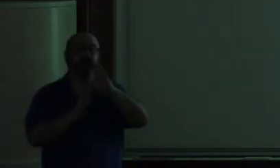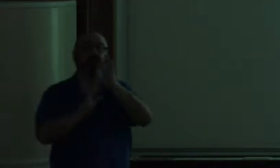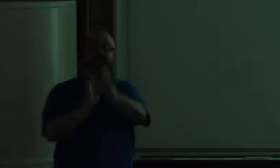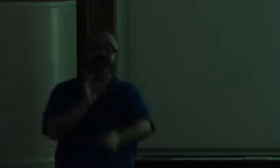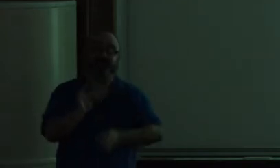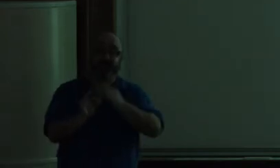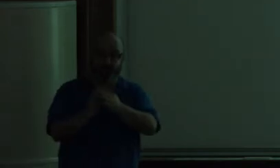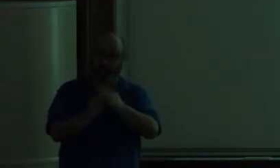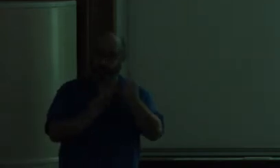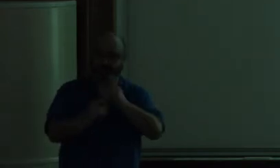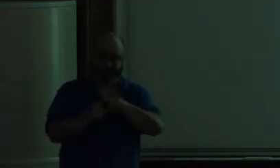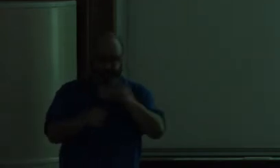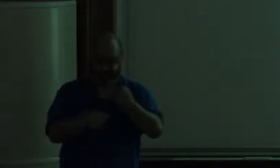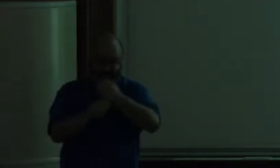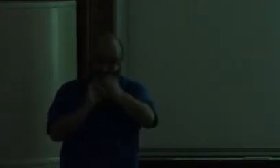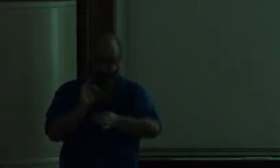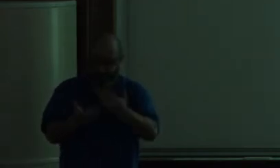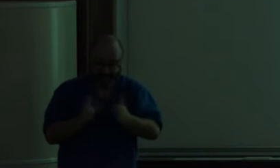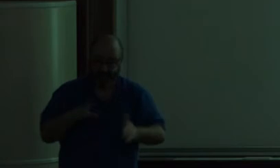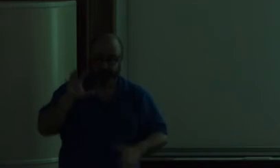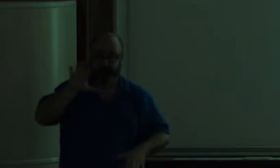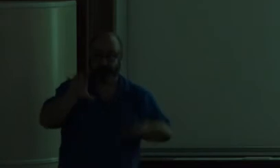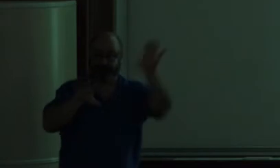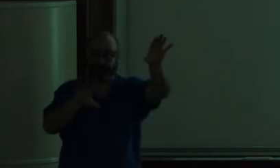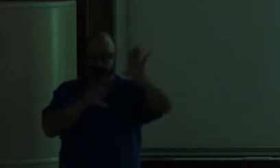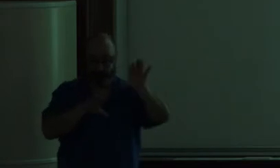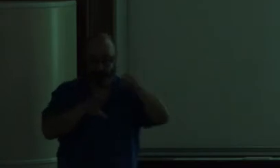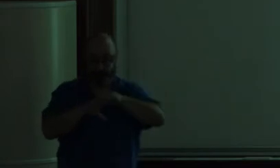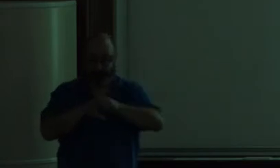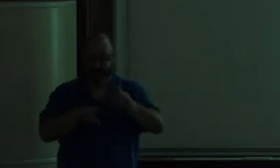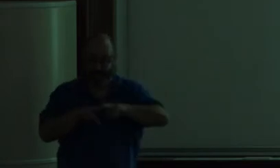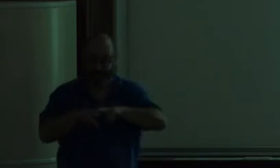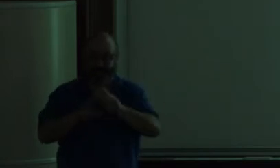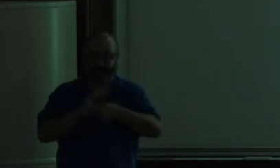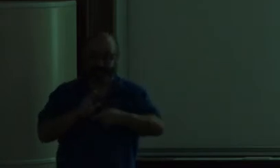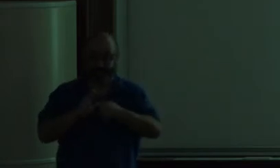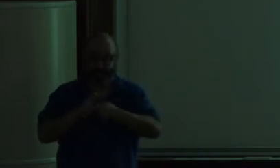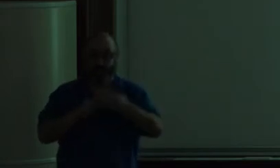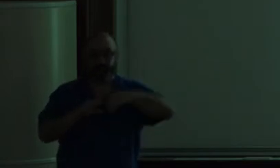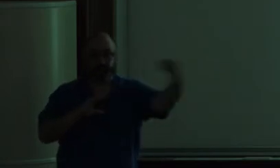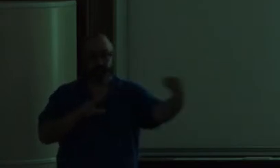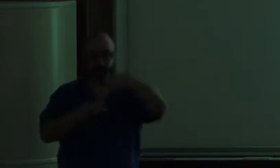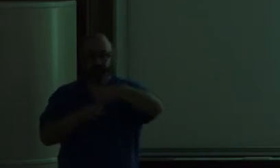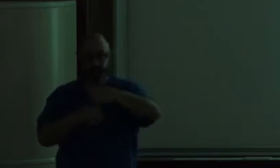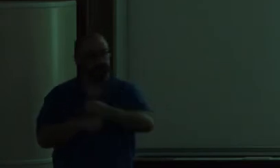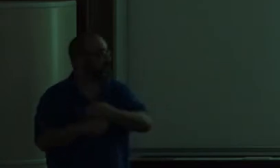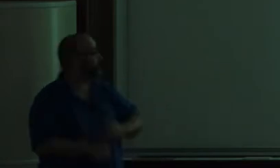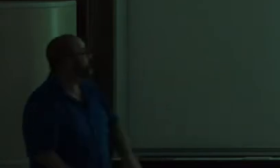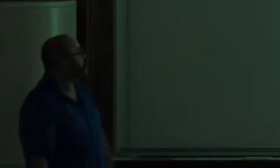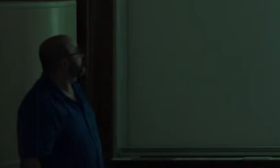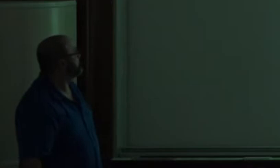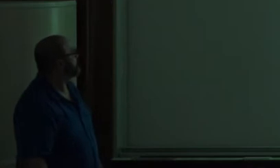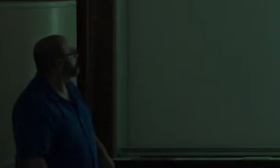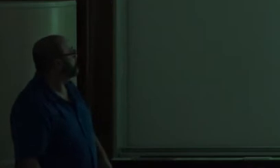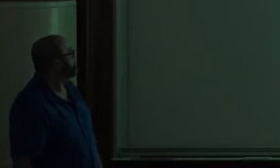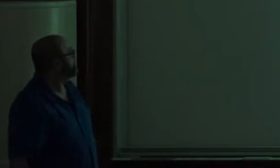à chaque fois que vous faites une simple boucle, vous avez un iter qui fabrique un nouvel objet qui s'appelle l'itérateur. Et cet itérateur,